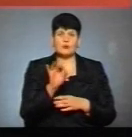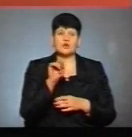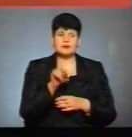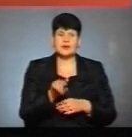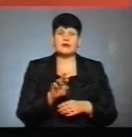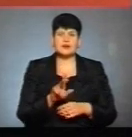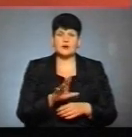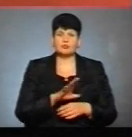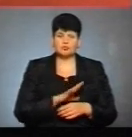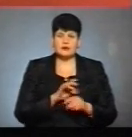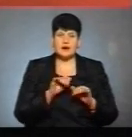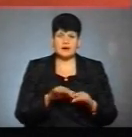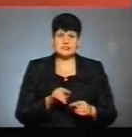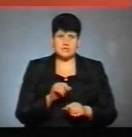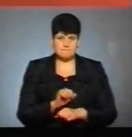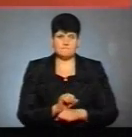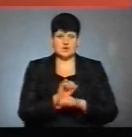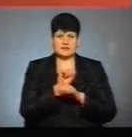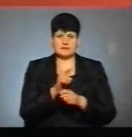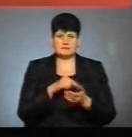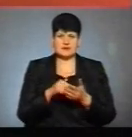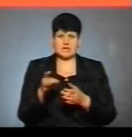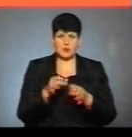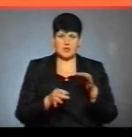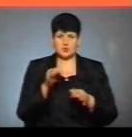відбувалася акція протесту під Тернопільським міським районним судом.